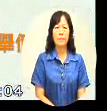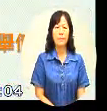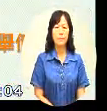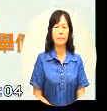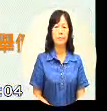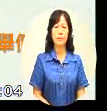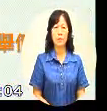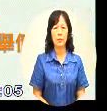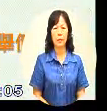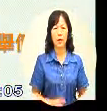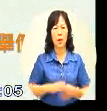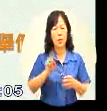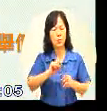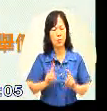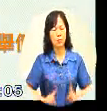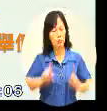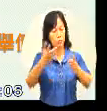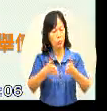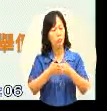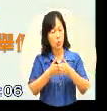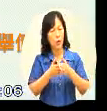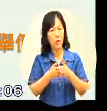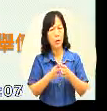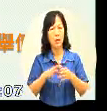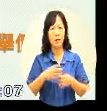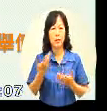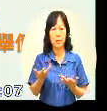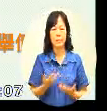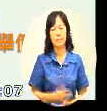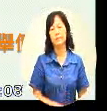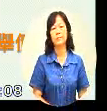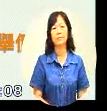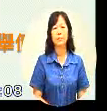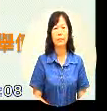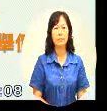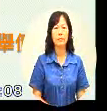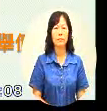哦，那为什么要调高地价税呢？